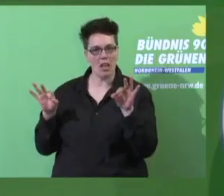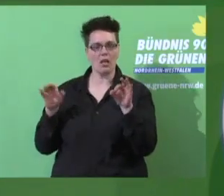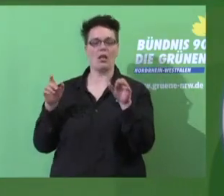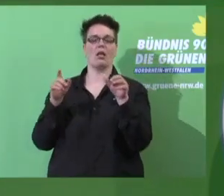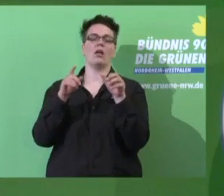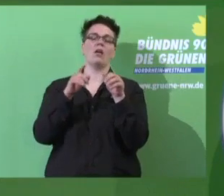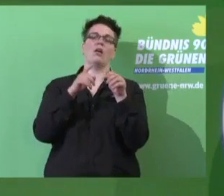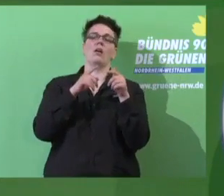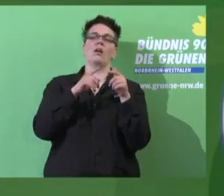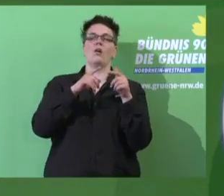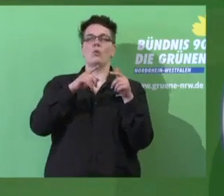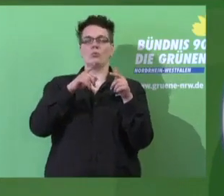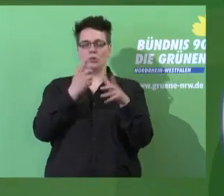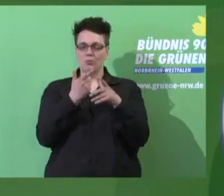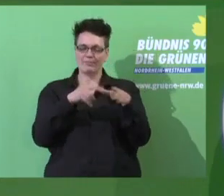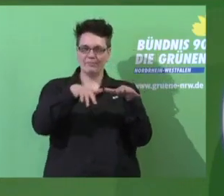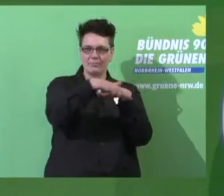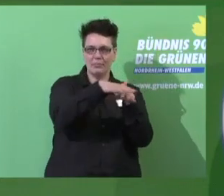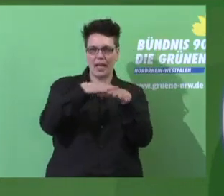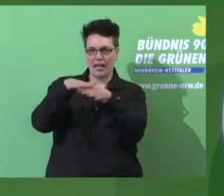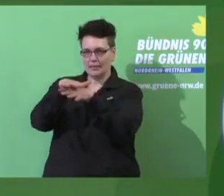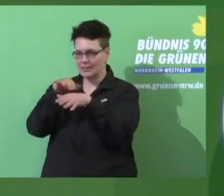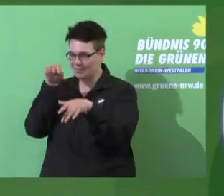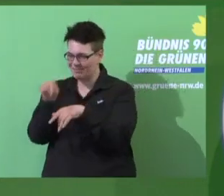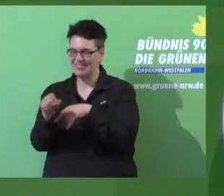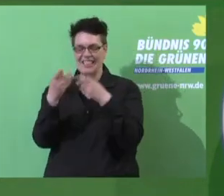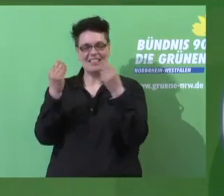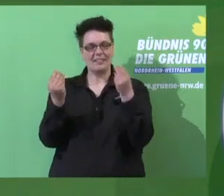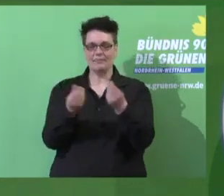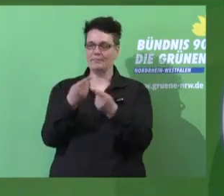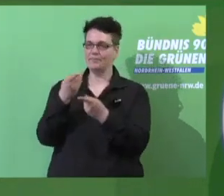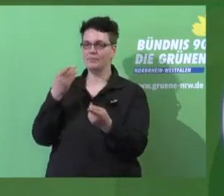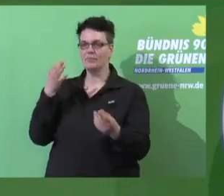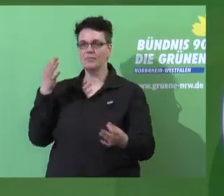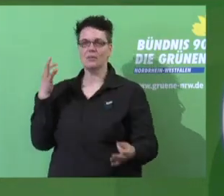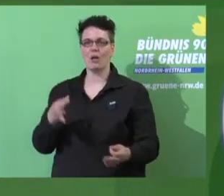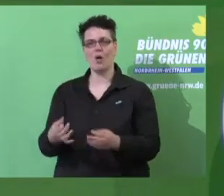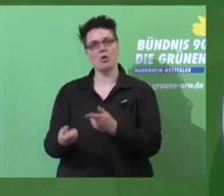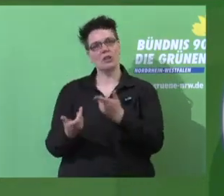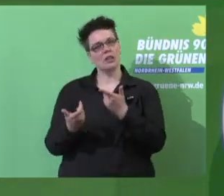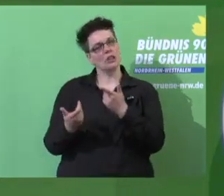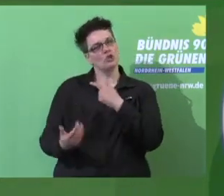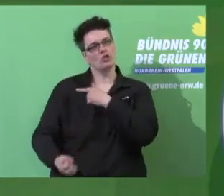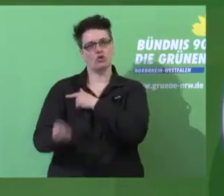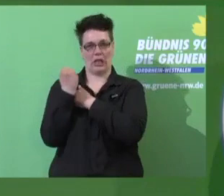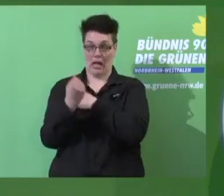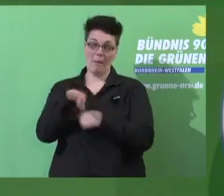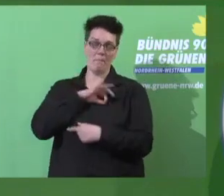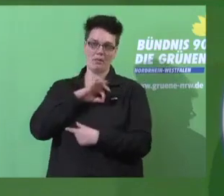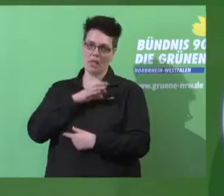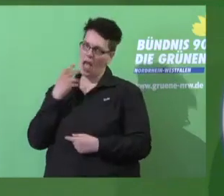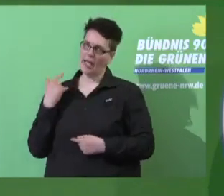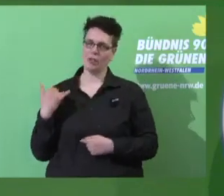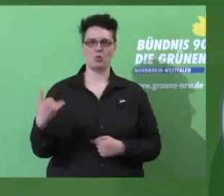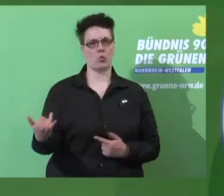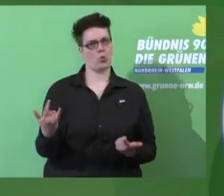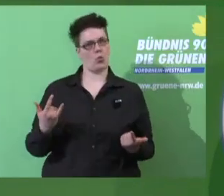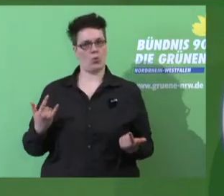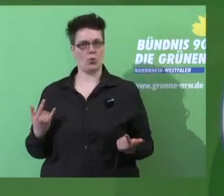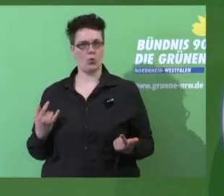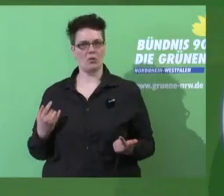Und in diesem Bereich brauchen wir einfach schlichtweg so starke Grüne wie irgendwie möglich. Nämlich ein